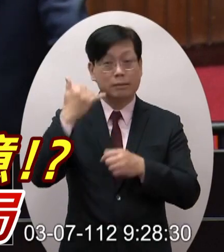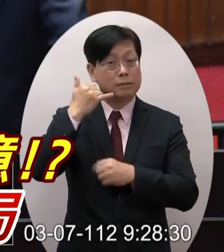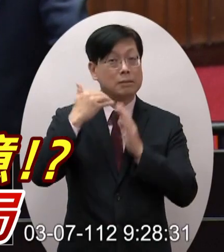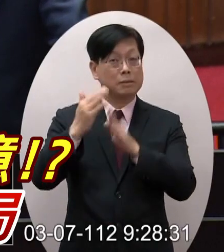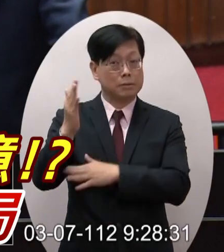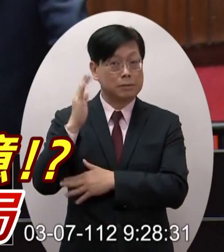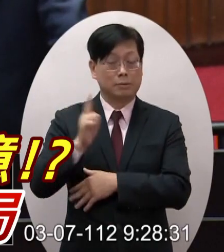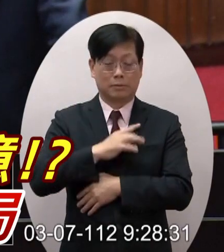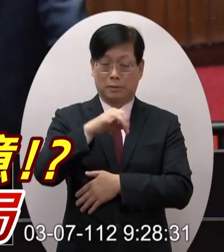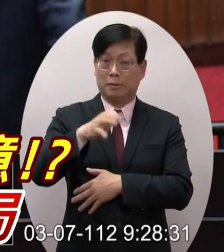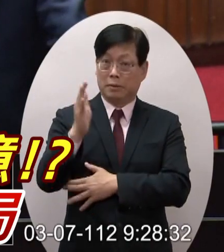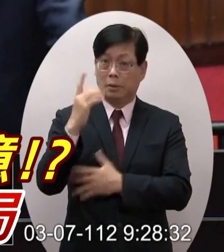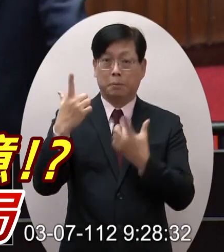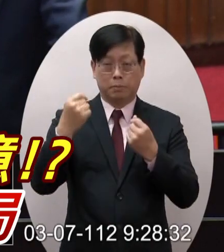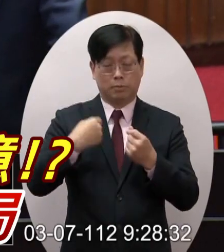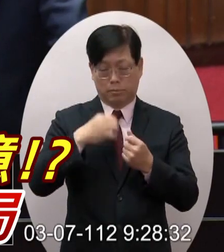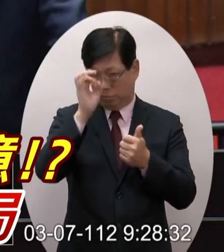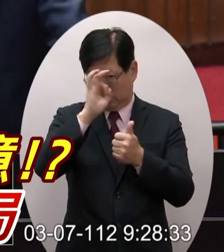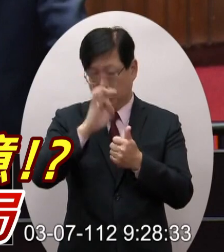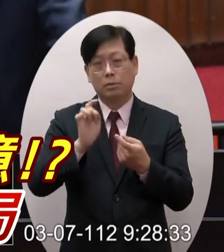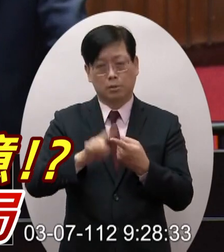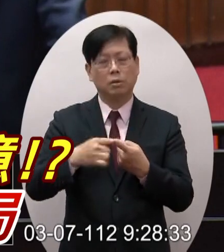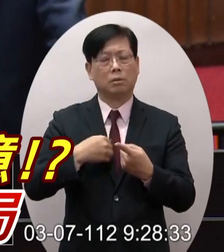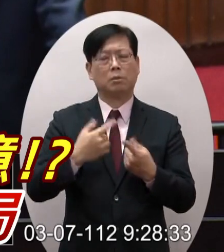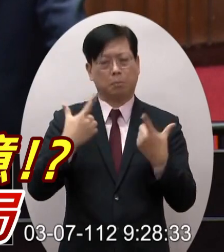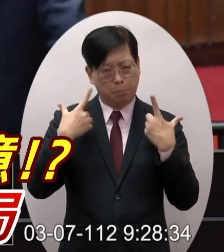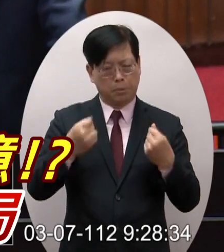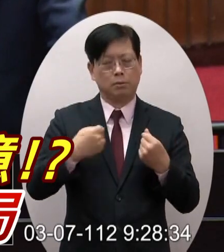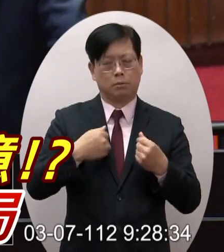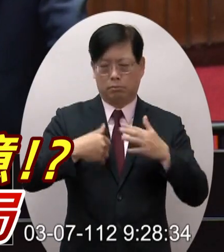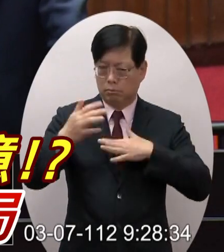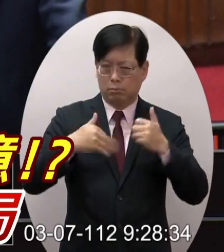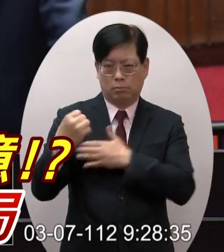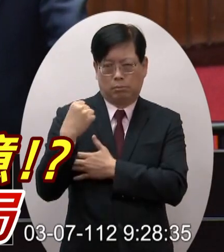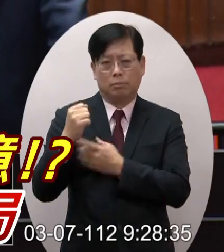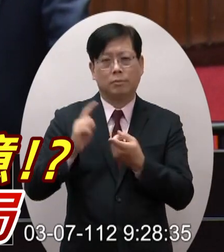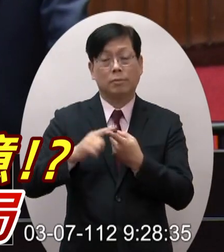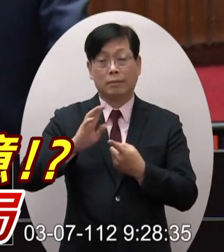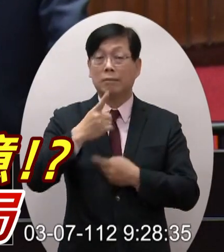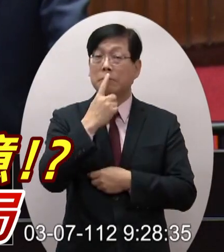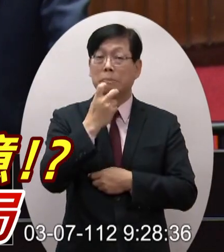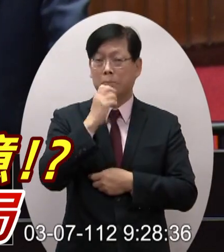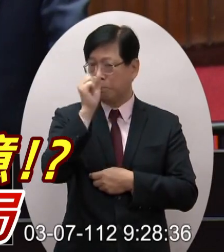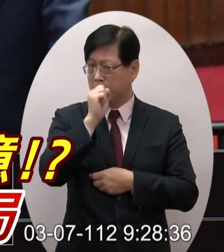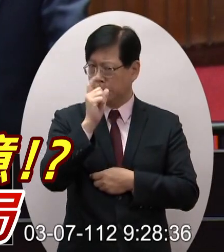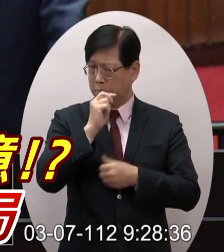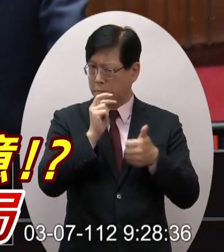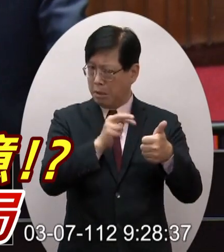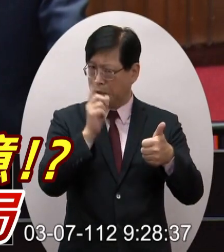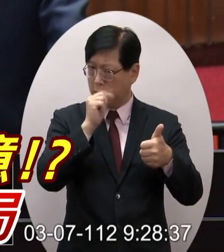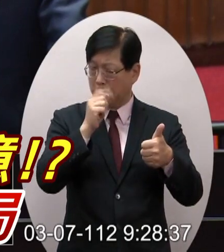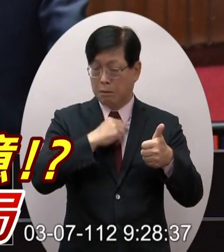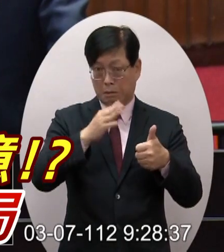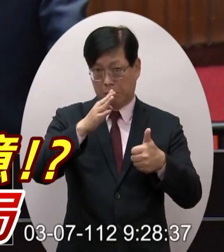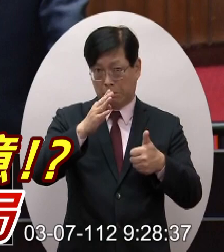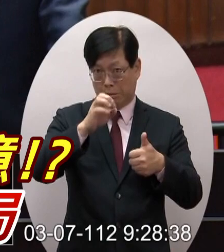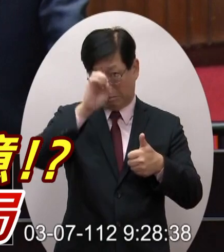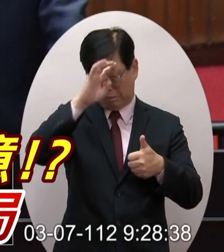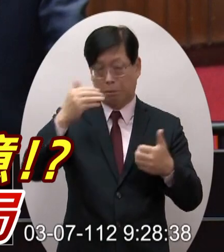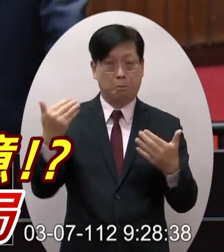政府、 地 方政府都要去找这个，这个我想大家都要共同努力。但是中央不要让人家觉得感觉换了政党就